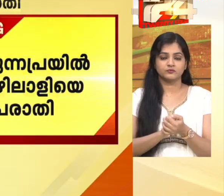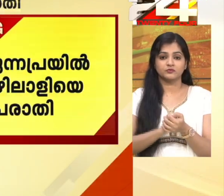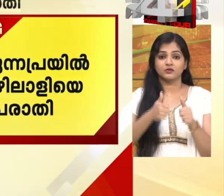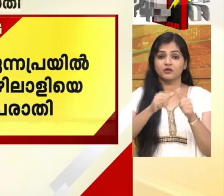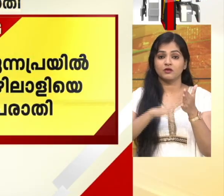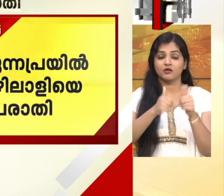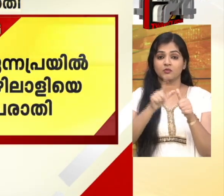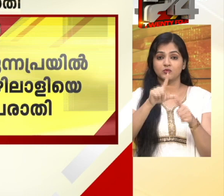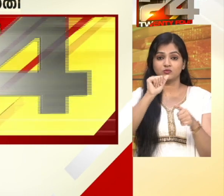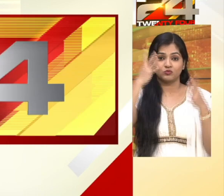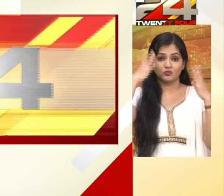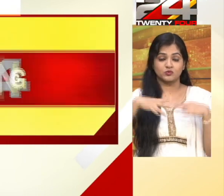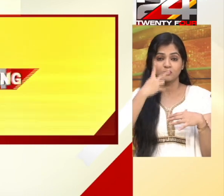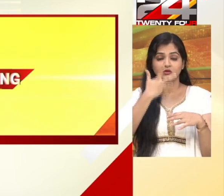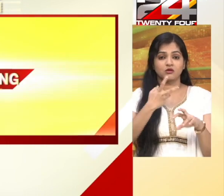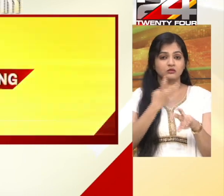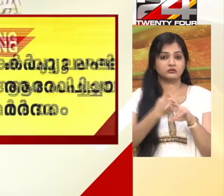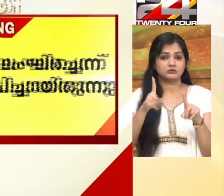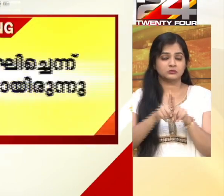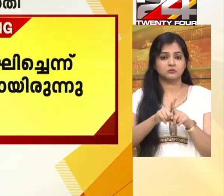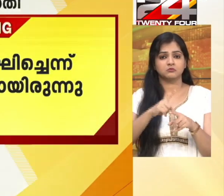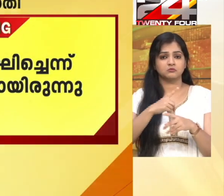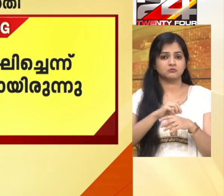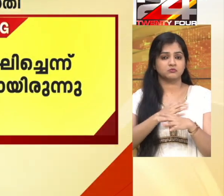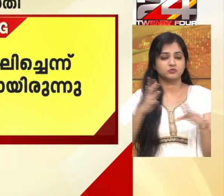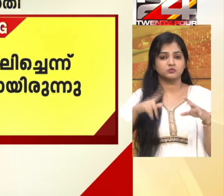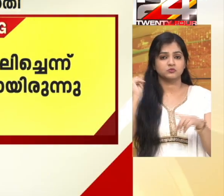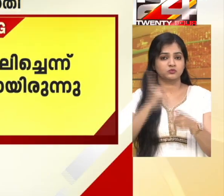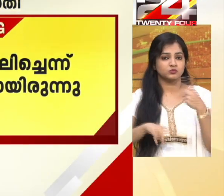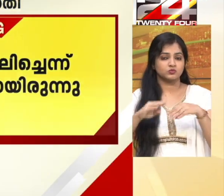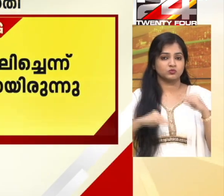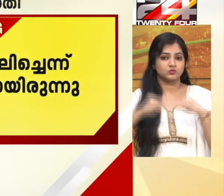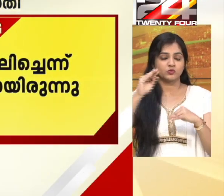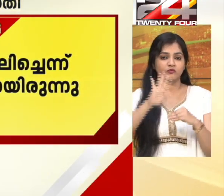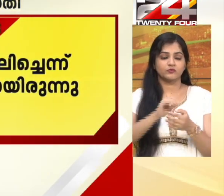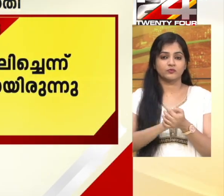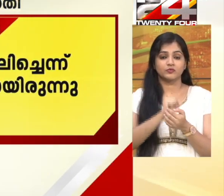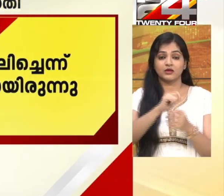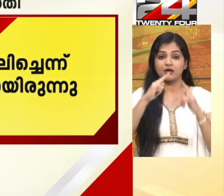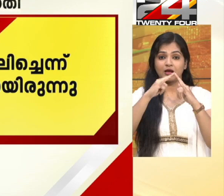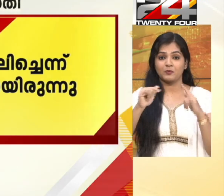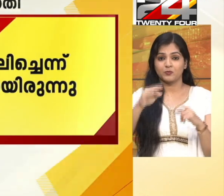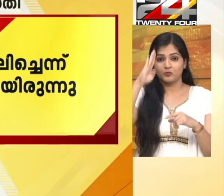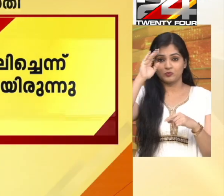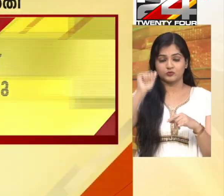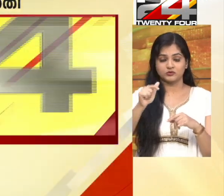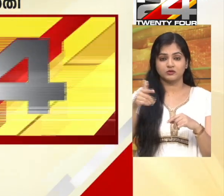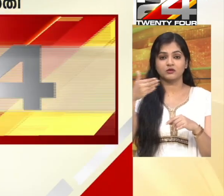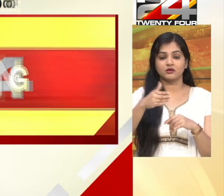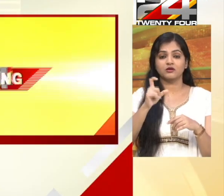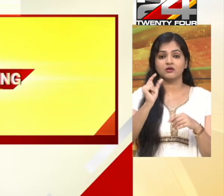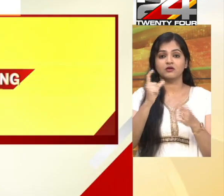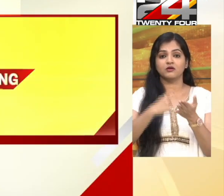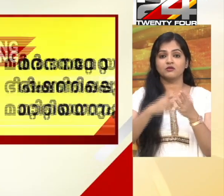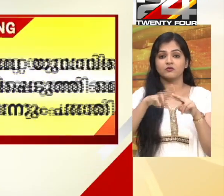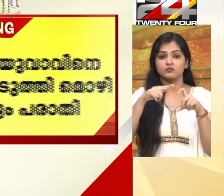പാടുകൾ തന്നെ ശ്രദ്ധിച്ചാൽ മനസ്സിലാകും അതിക്രൂരമായും മർദ്ദിച്ചിട്ടുണ്ട് പലതവണ ആദ്യം അവിടെ ഉണ്ടായിരുന്ന ക്യാമ്പിലെ ഉദ്യോഗസ്ഥർ ആദ്യം അവിടെ നിന്നിരുന്ന ഈ കർഫ്യൂ സമയത്ത്